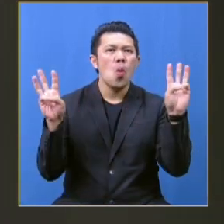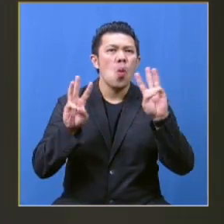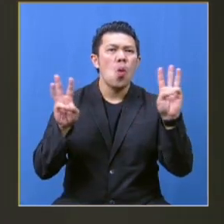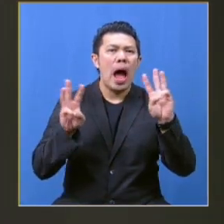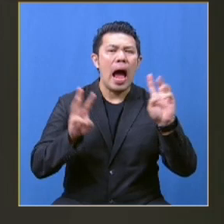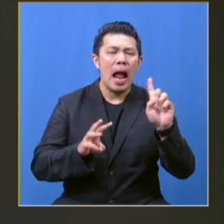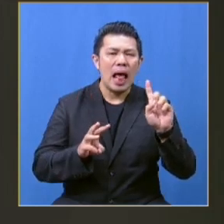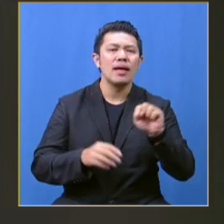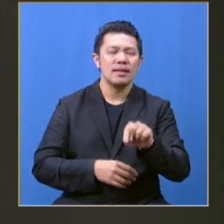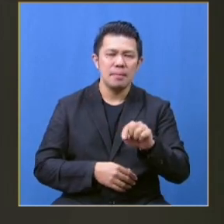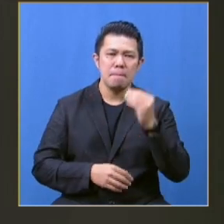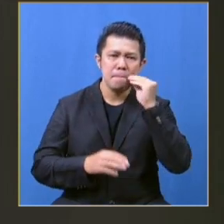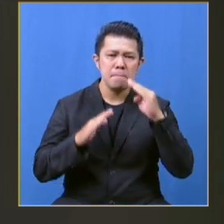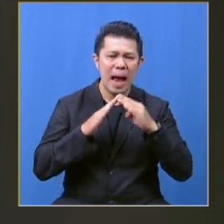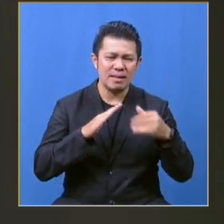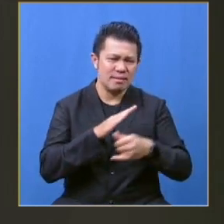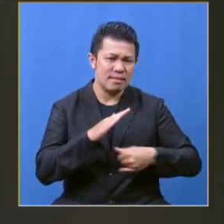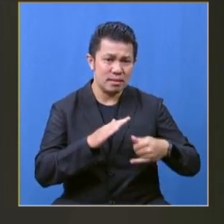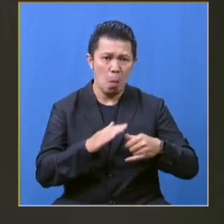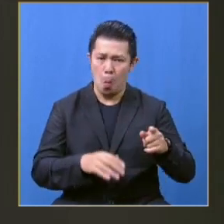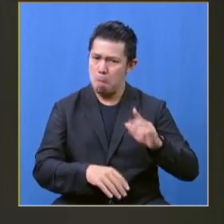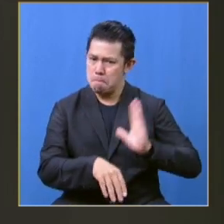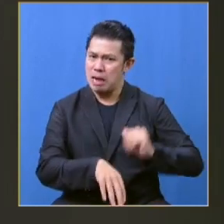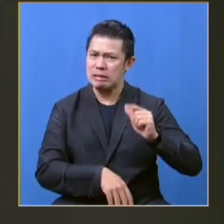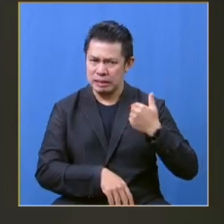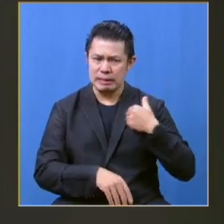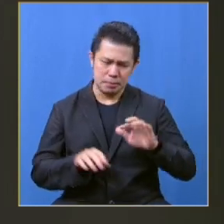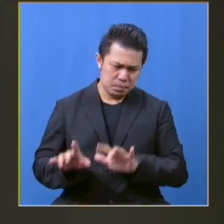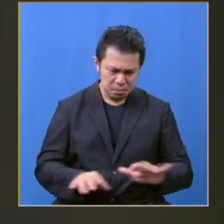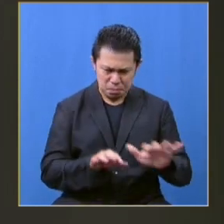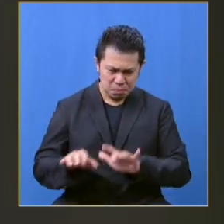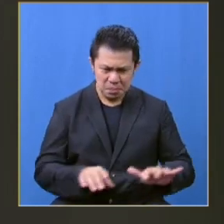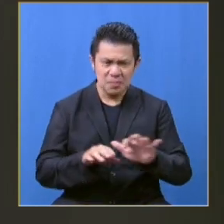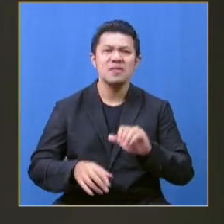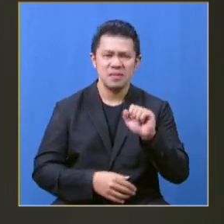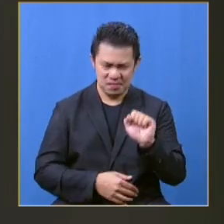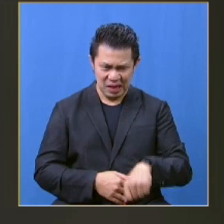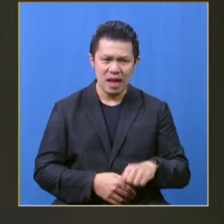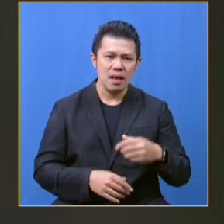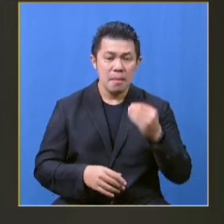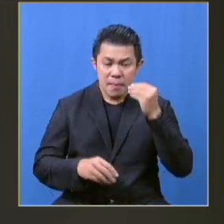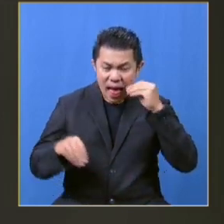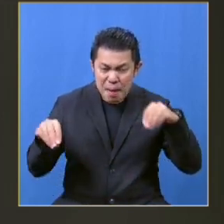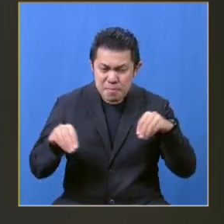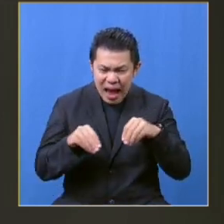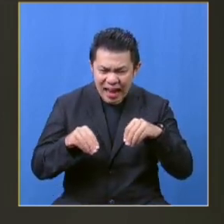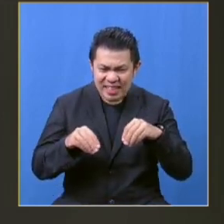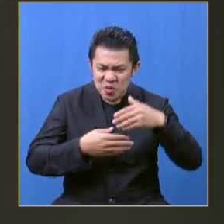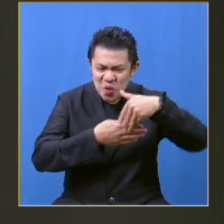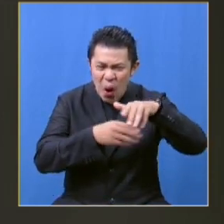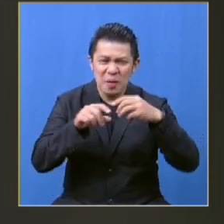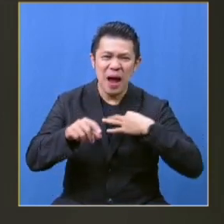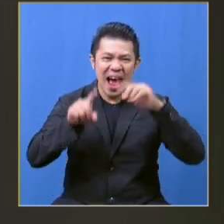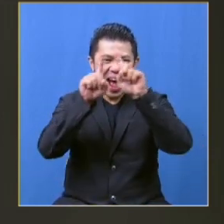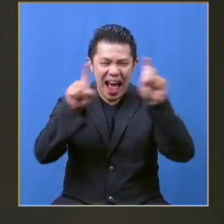างถูกกักตัวในบ้านอันนี้มีความสามารถจริงและเล่นดนตรีจริงค่ะ เอามาเล่นกันริมระเบียงแบบนี้เลยนะคะก็เ